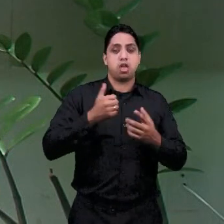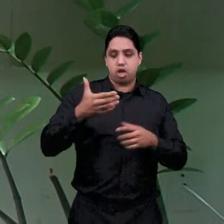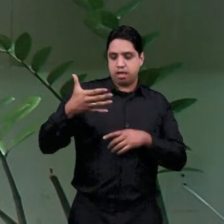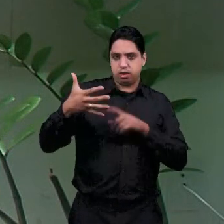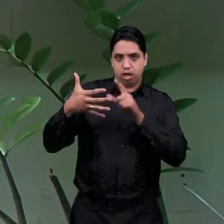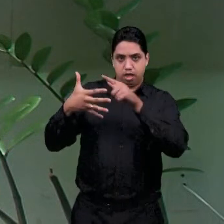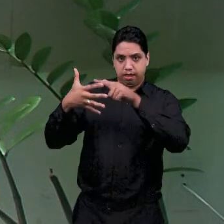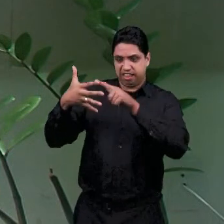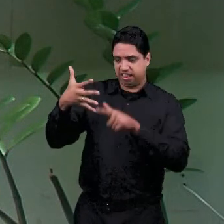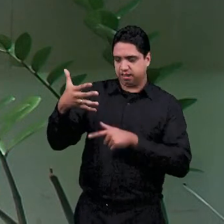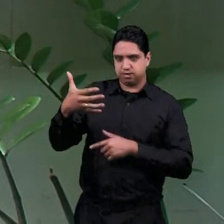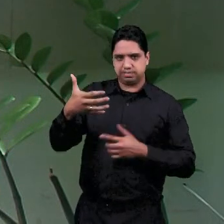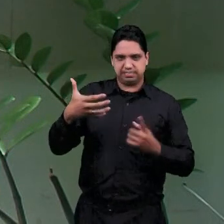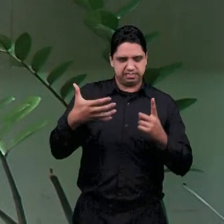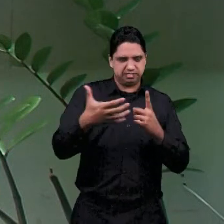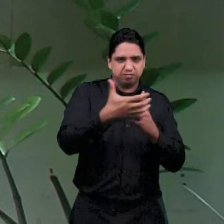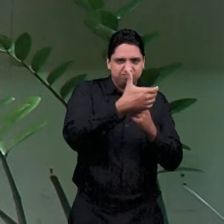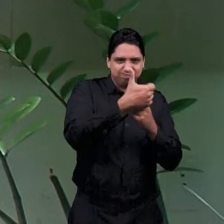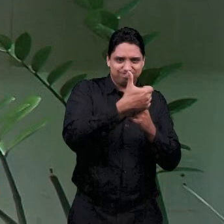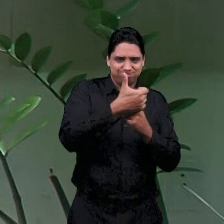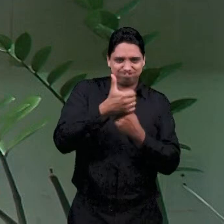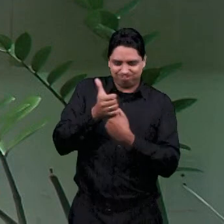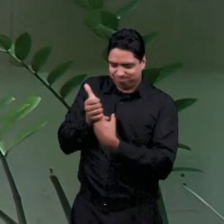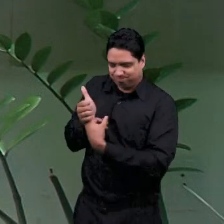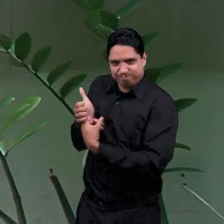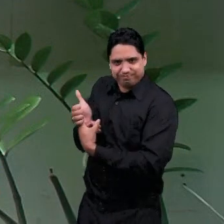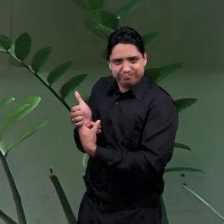doigts qui sont là, le prophète,